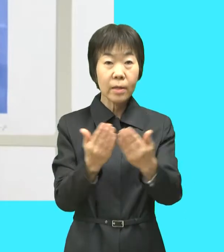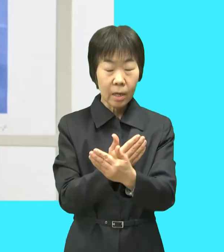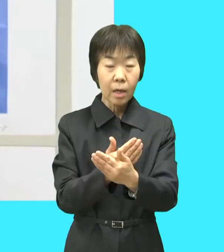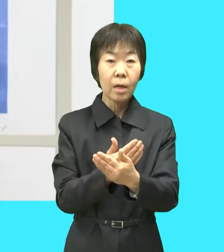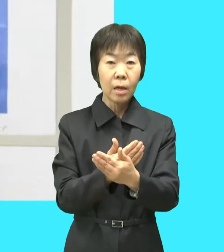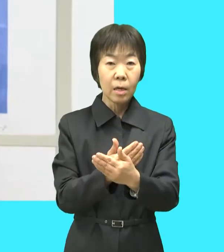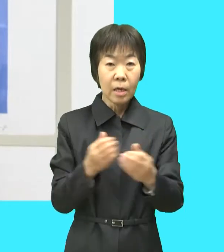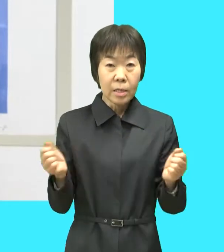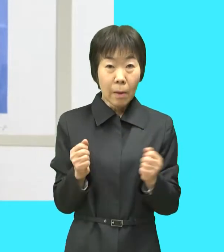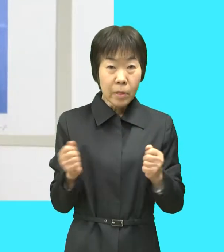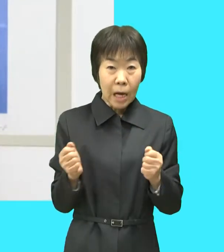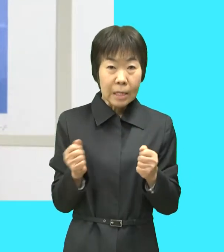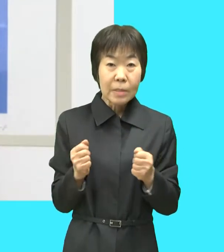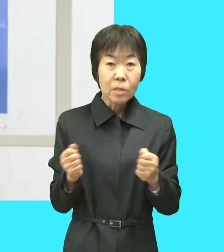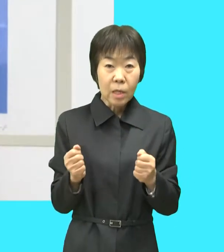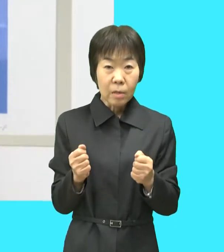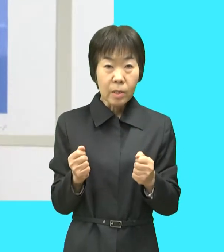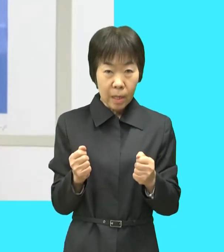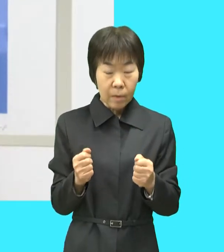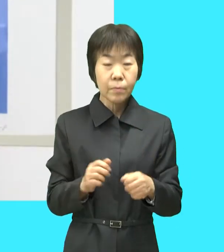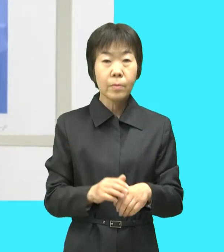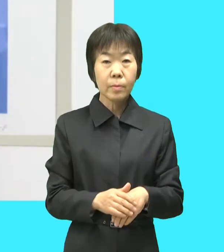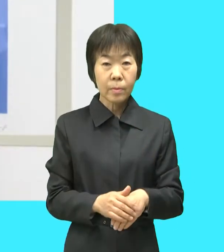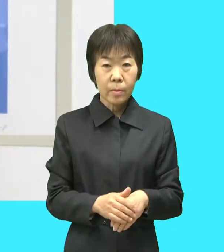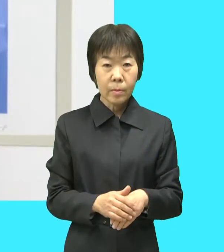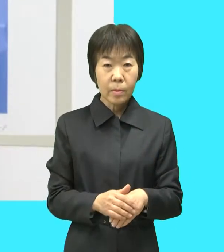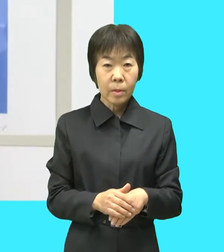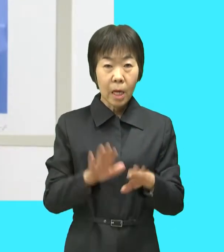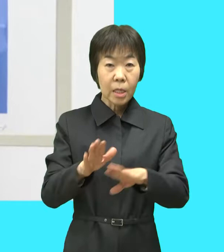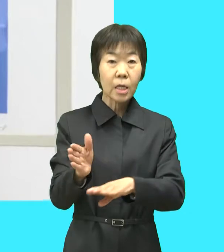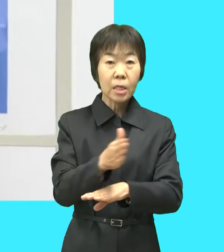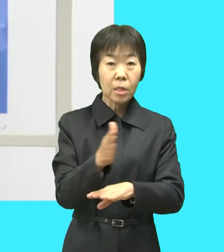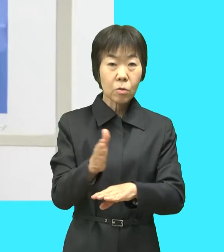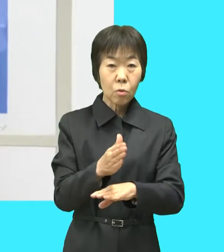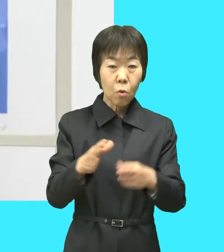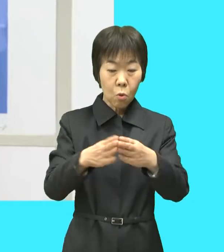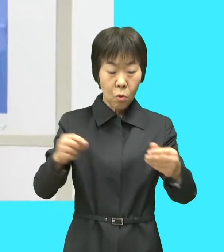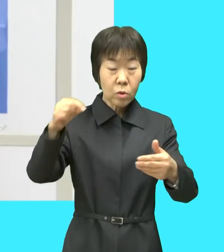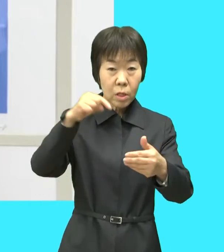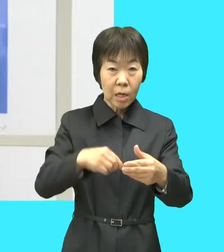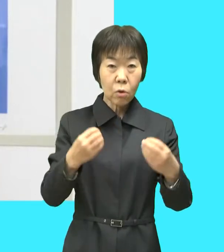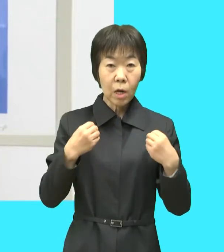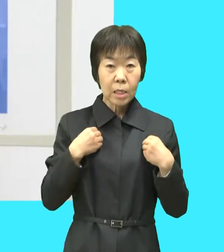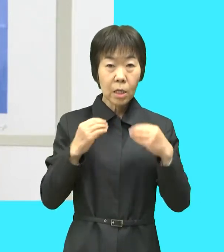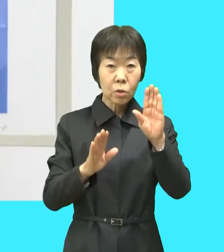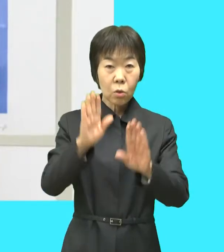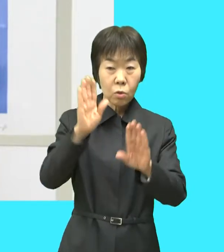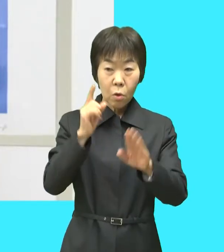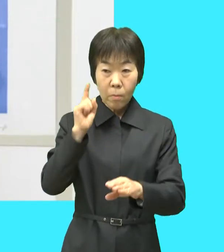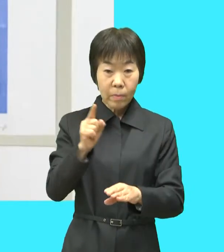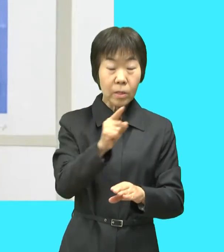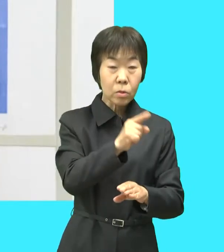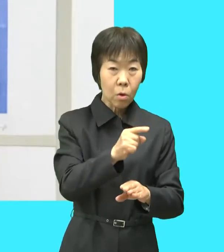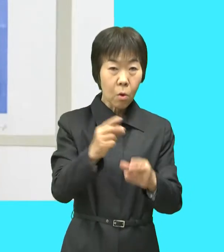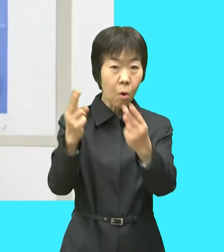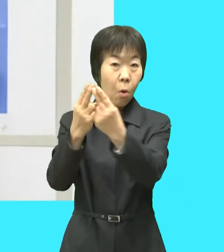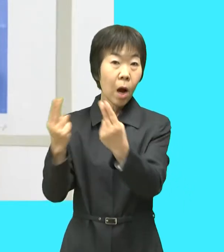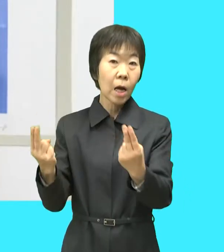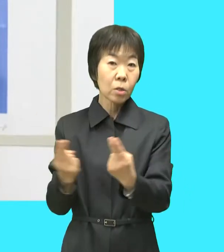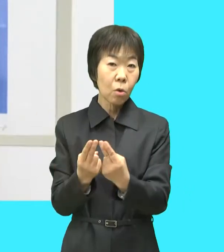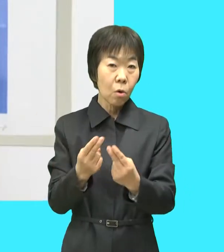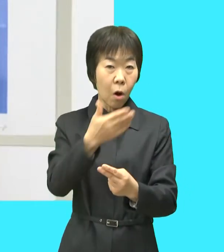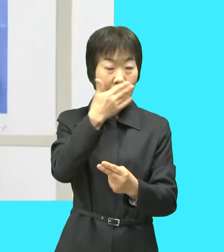して寒さが厳しくなってきました。最近の国内の感染状況を見ておりますと、北海